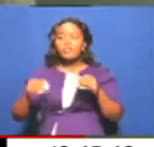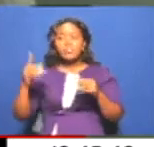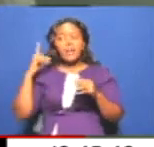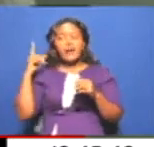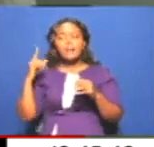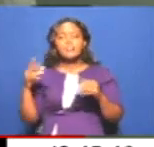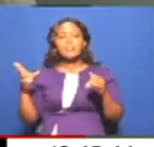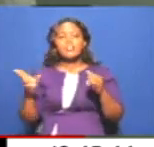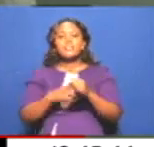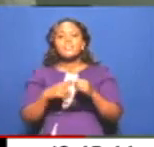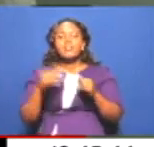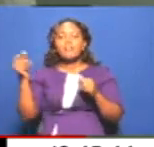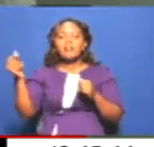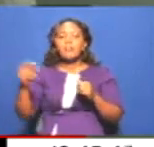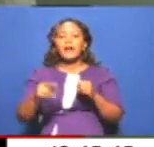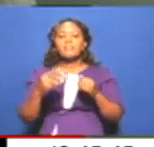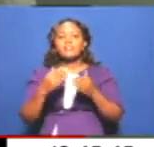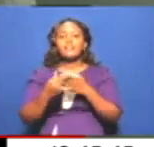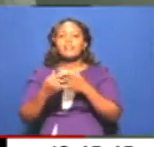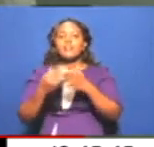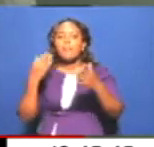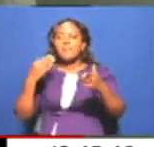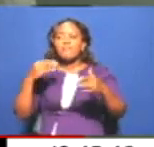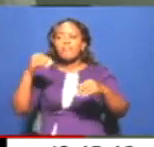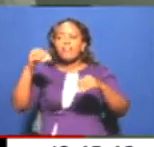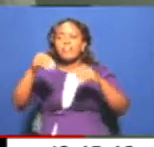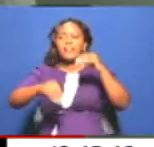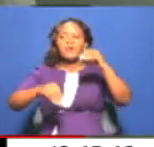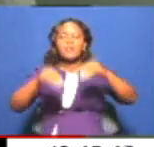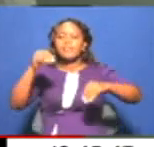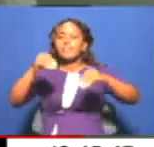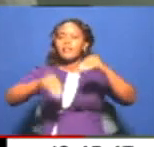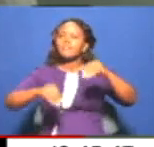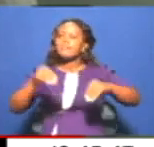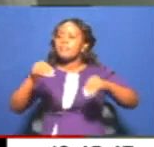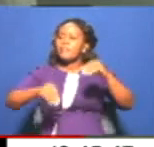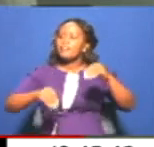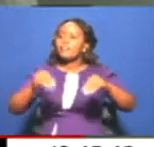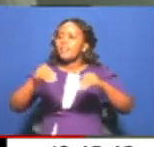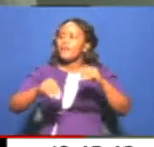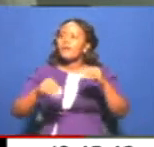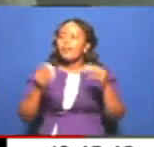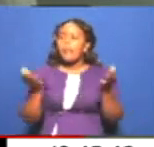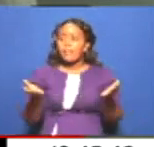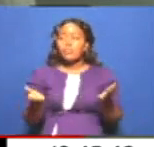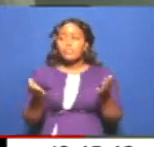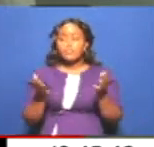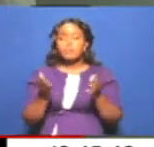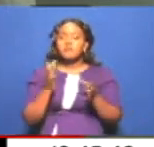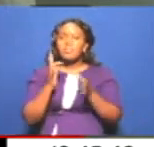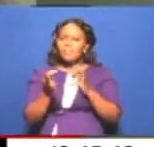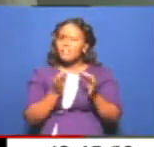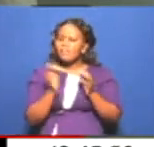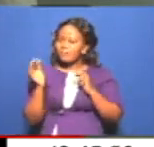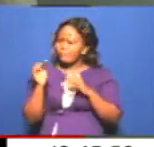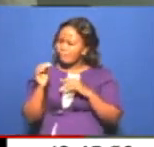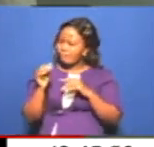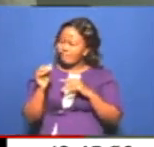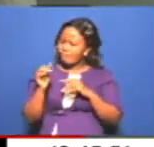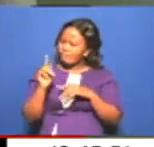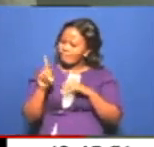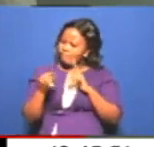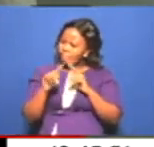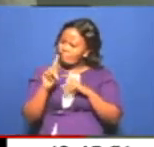ya uchaguzi ni jambo ambalo mtu akiangalia akiwa kando linafaa limpe